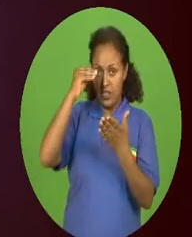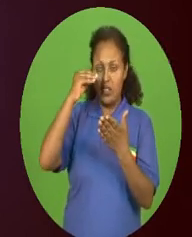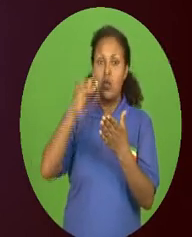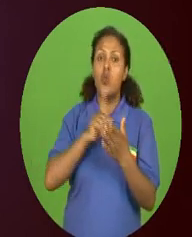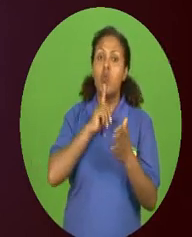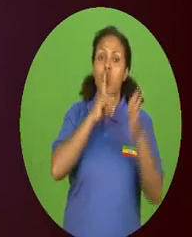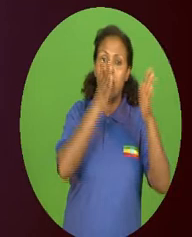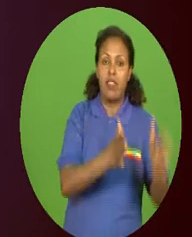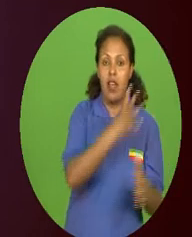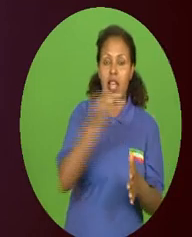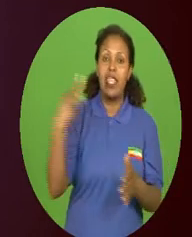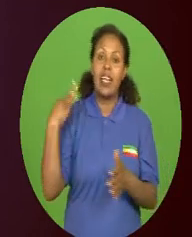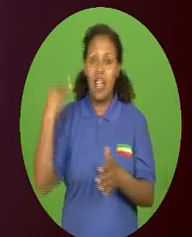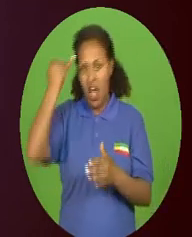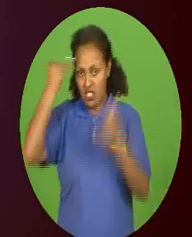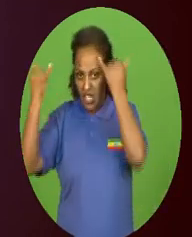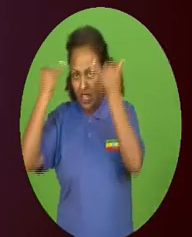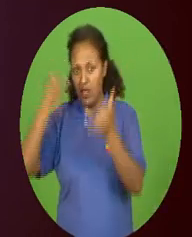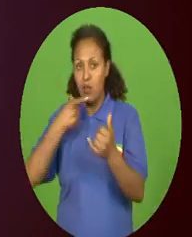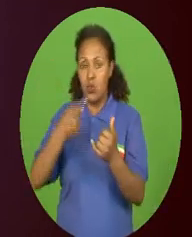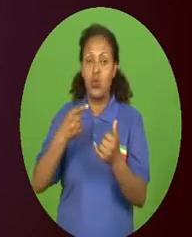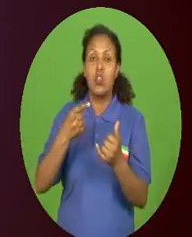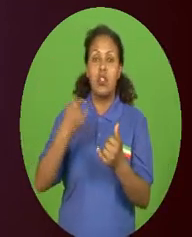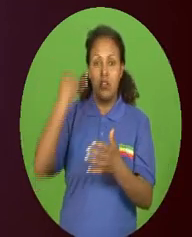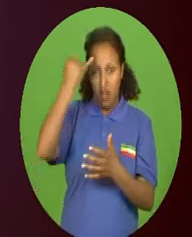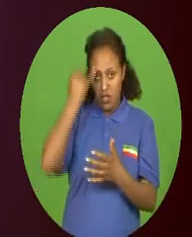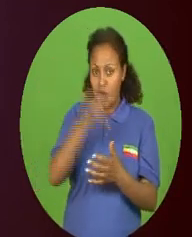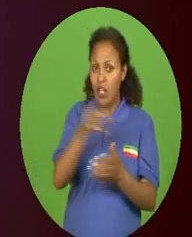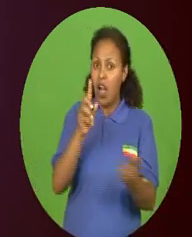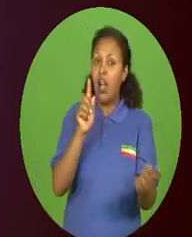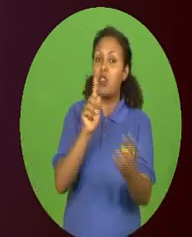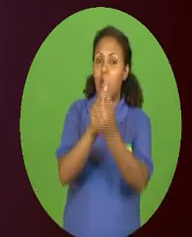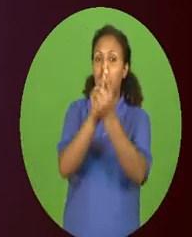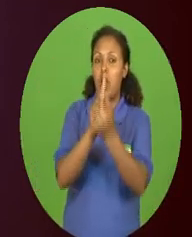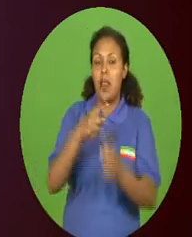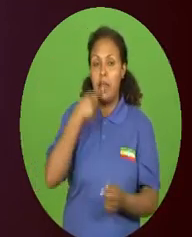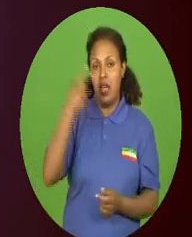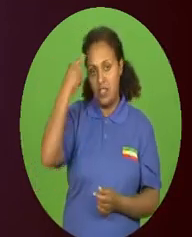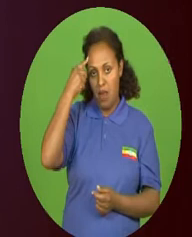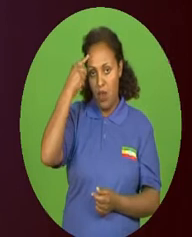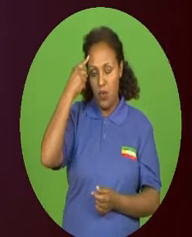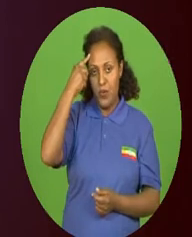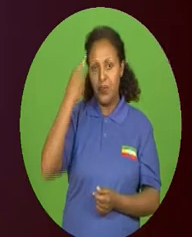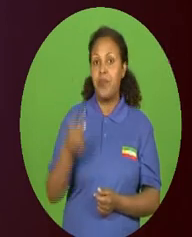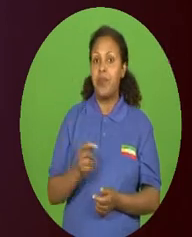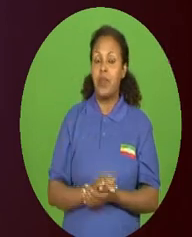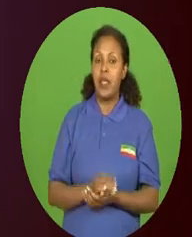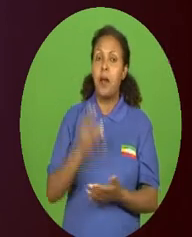ደረጃዎች እውነታ እና የግል አስተያየት የተሰኙ ጽንሰ ሐሳቦች አጋጥሟችኋል